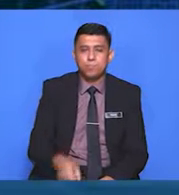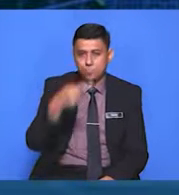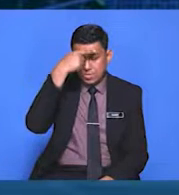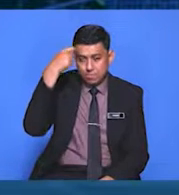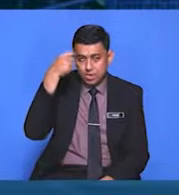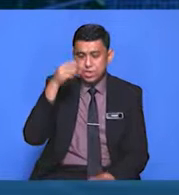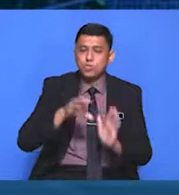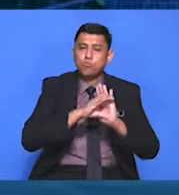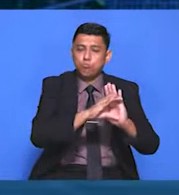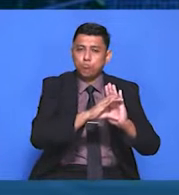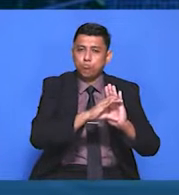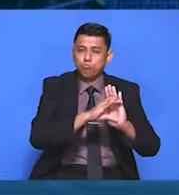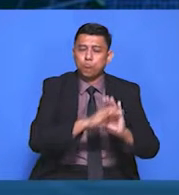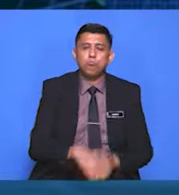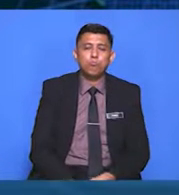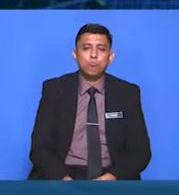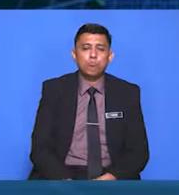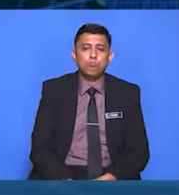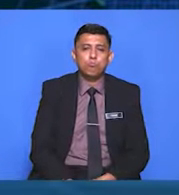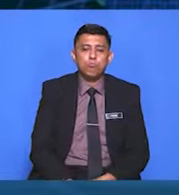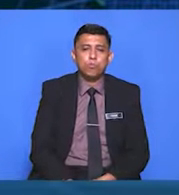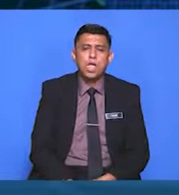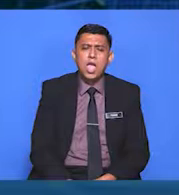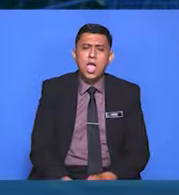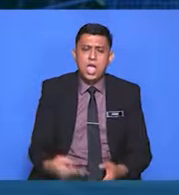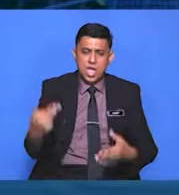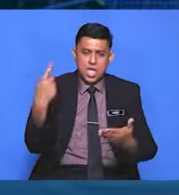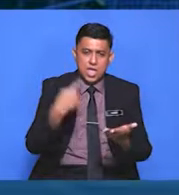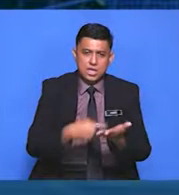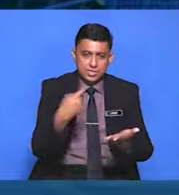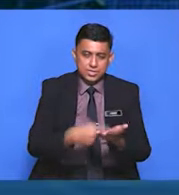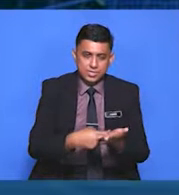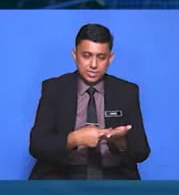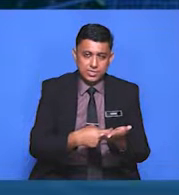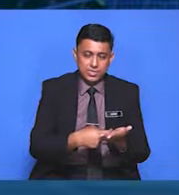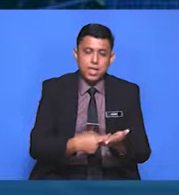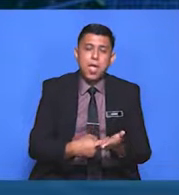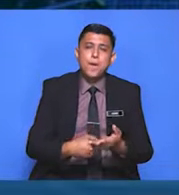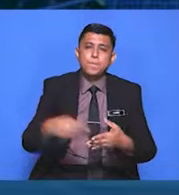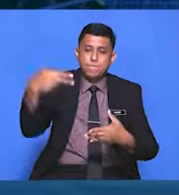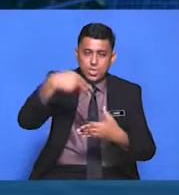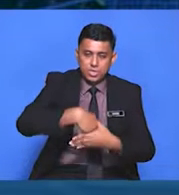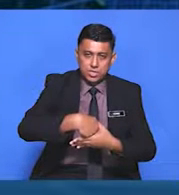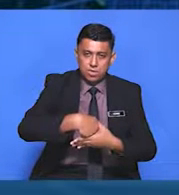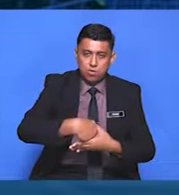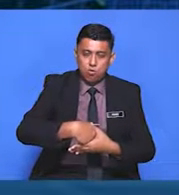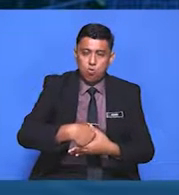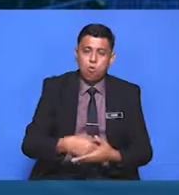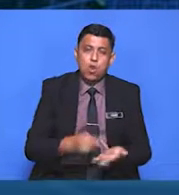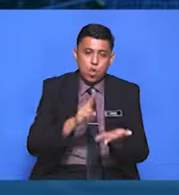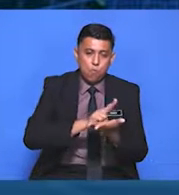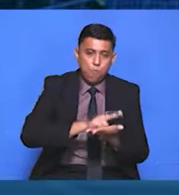Sebagai contoh, kenaikan harga petrol dunia, tuntutan kenaikan upah buruh oleh